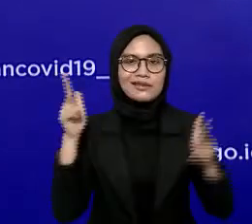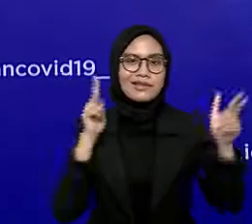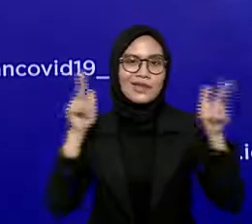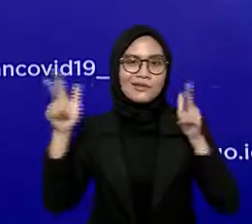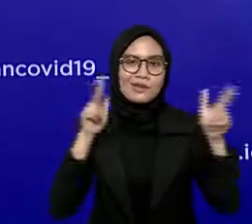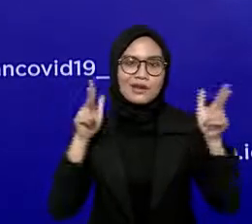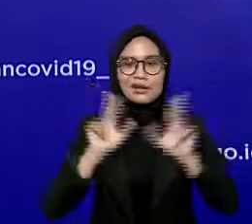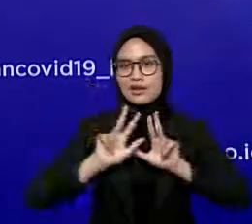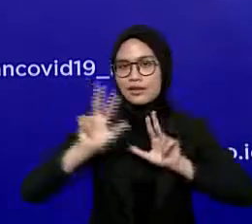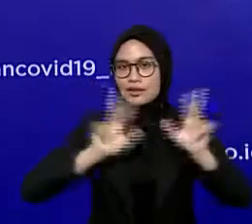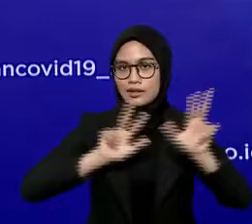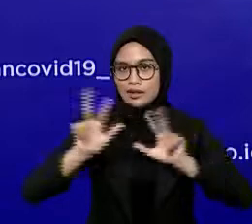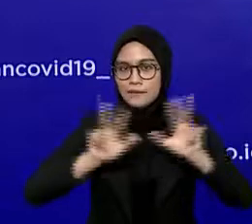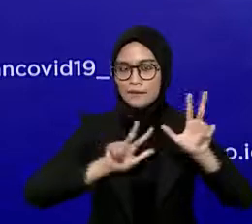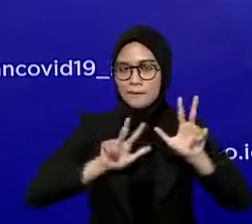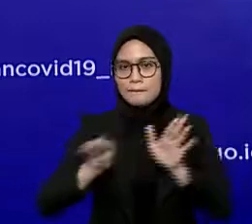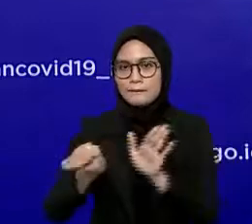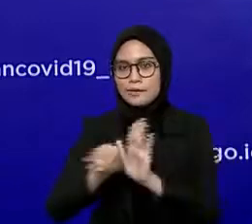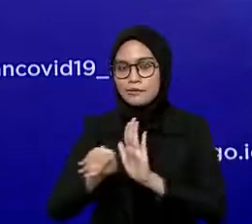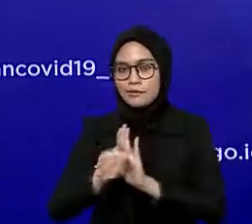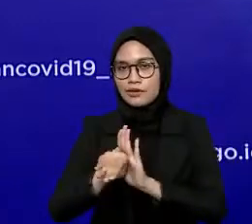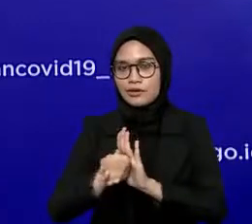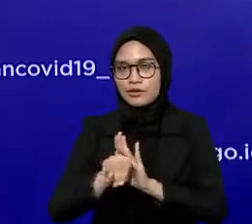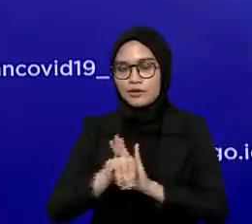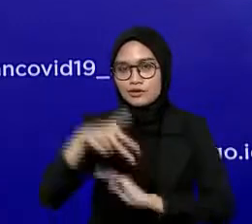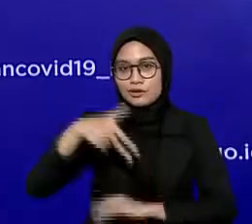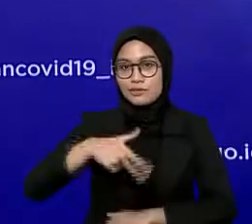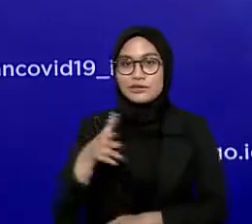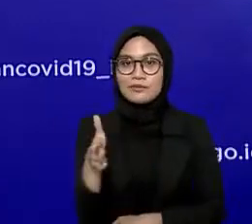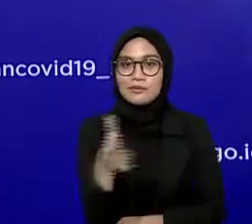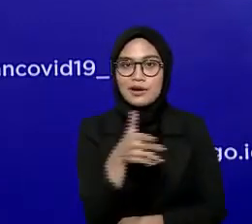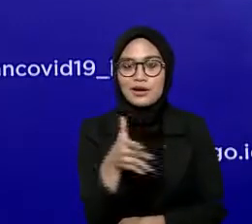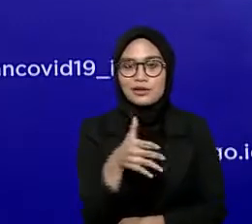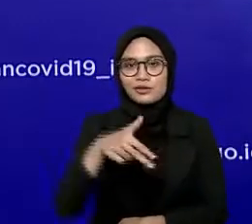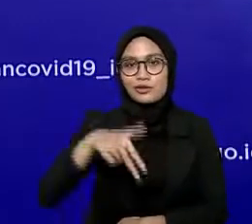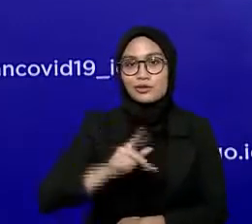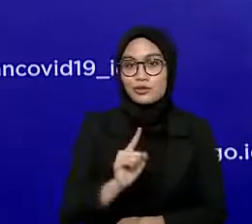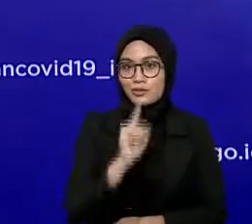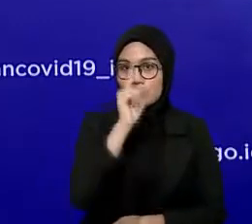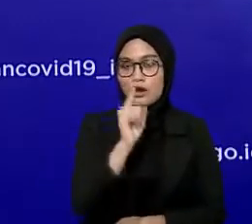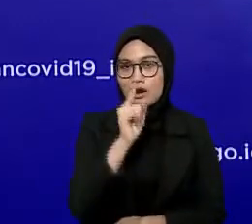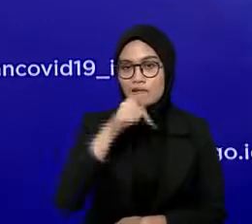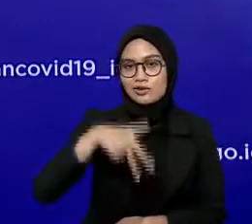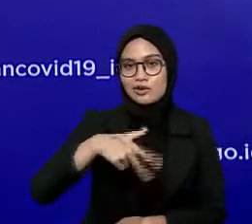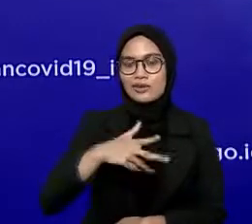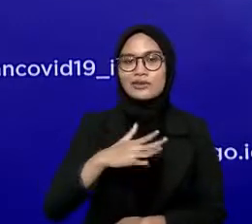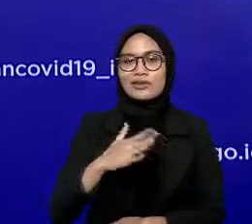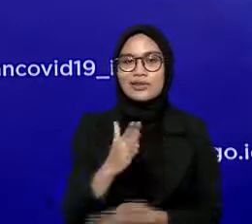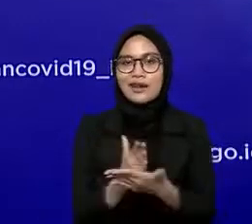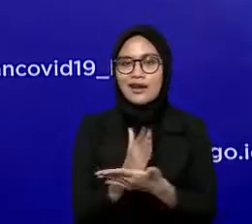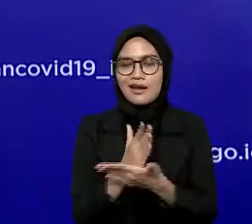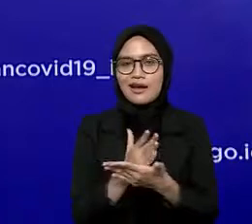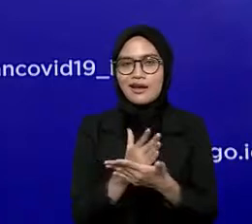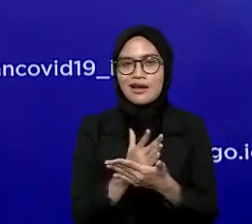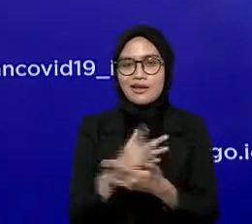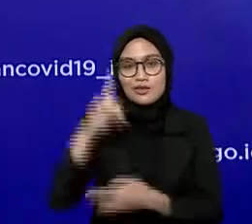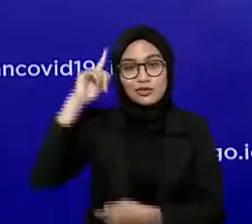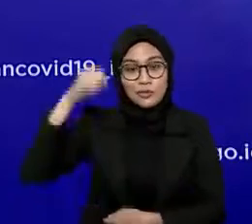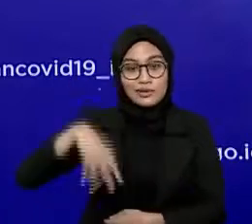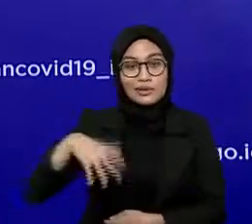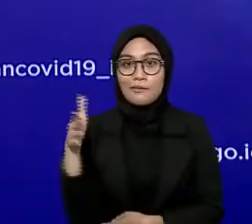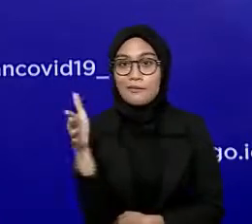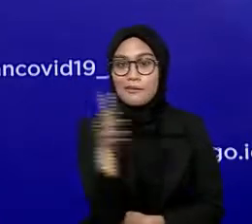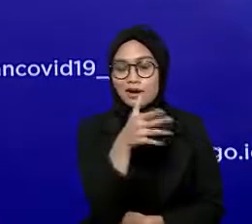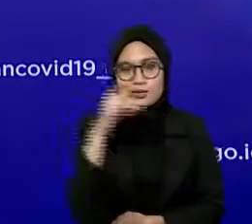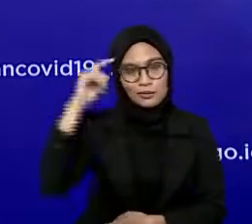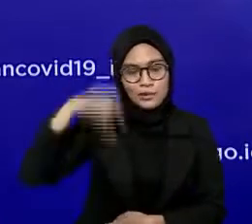NTB, NTT, Papua, Sulawesi Barat, Sulawesi Utara, Sulawesi Tengah, Sumatera Barat,